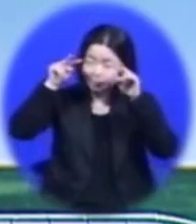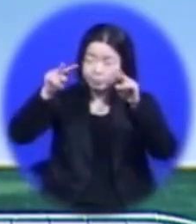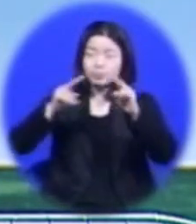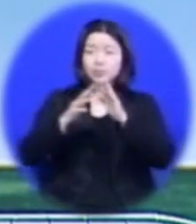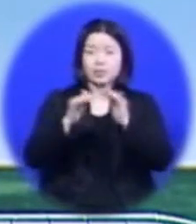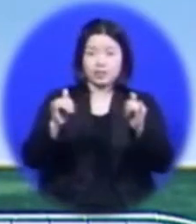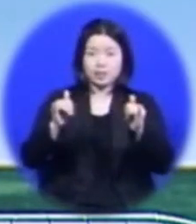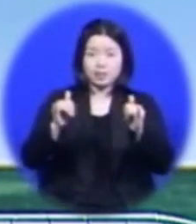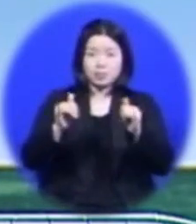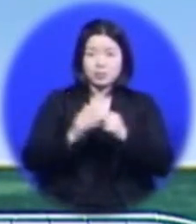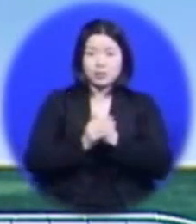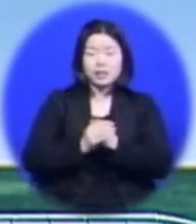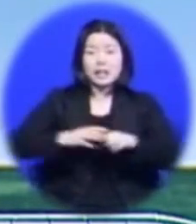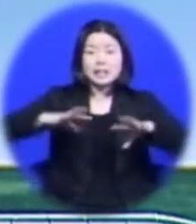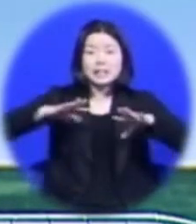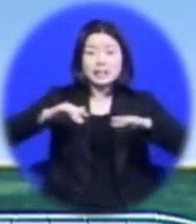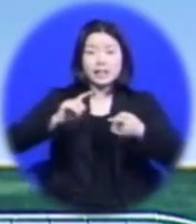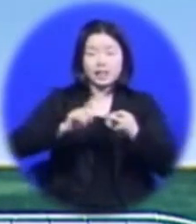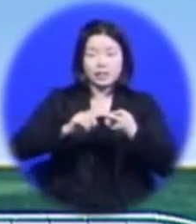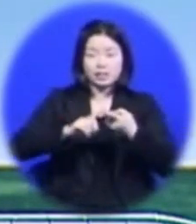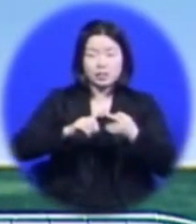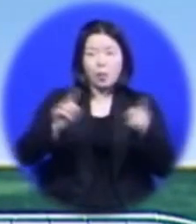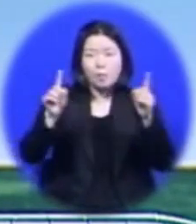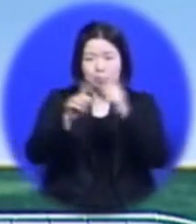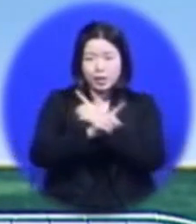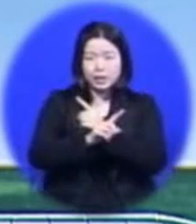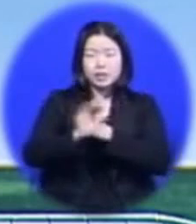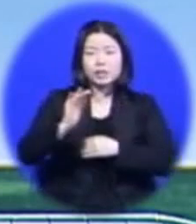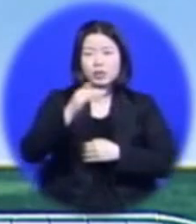사람은 자랑거리가 바뀌어버립니다.